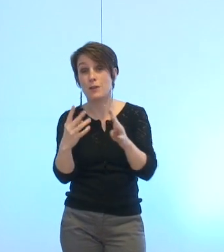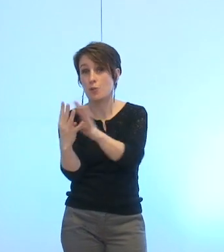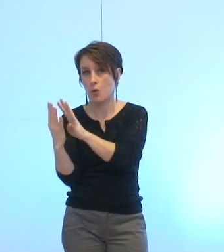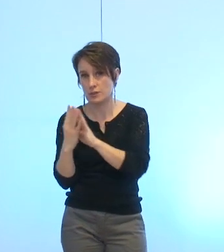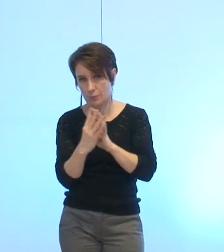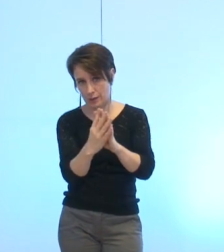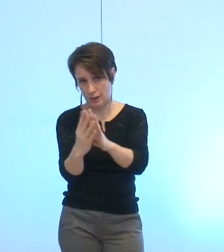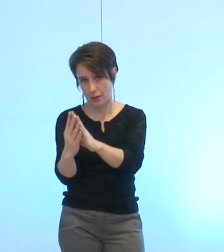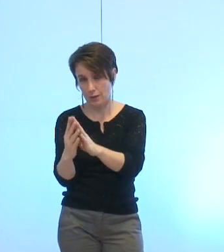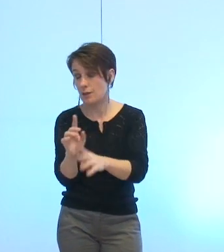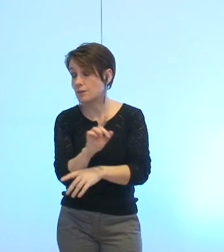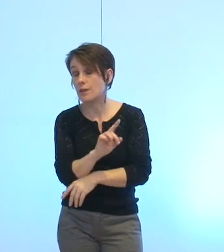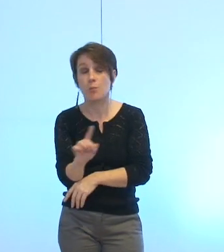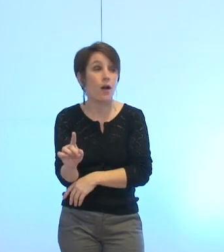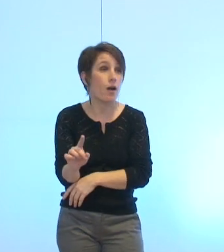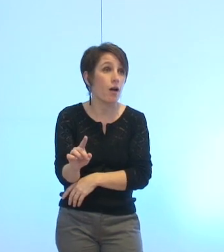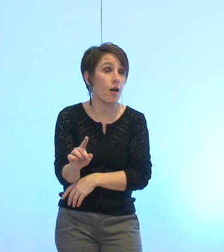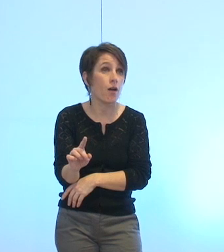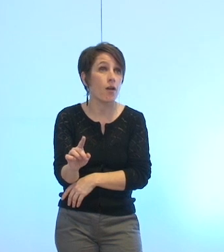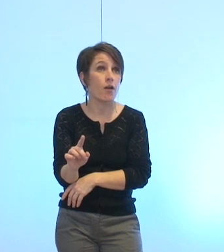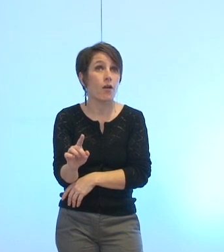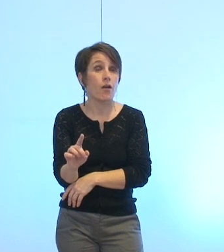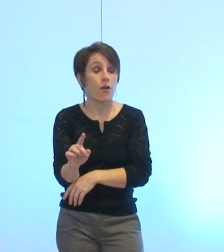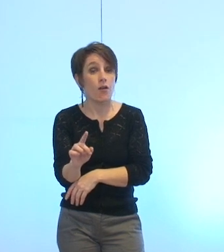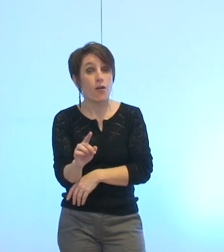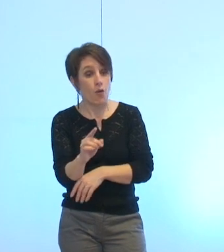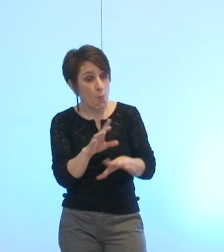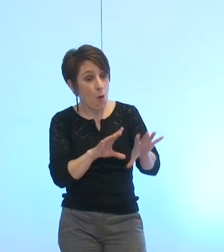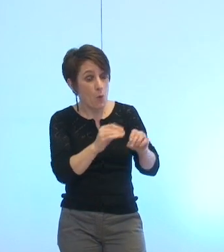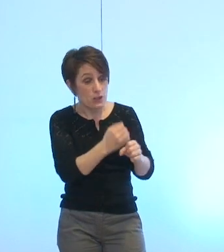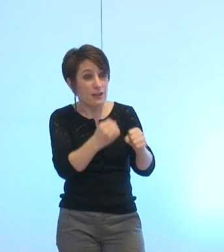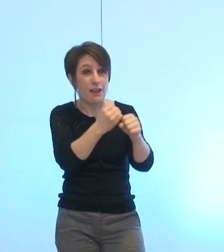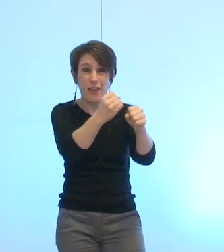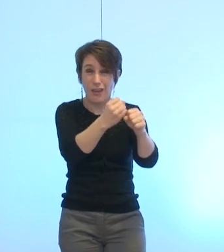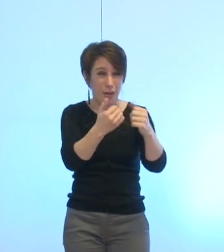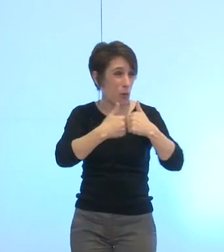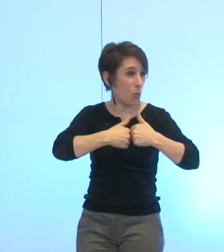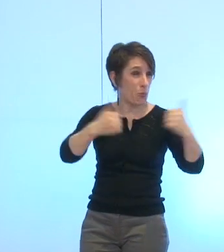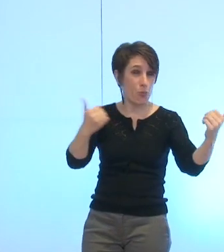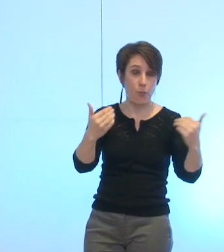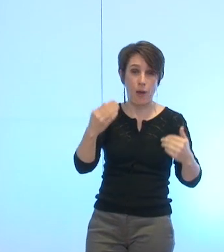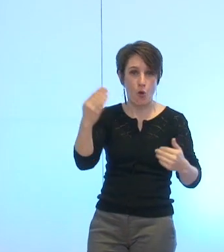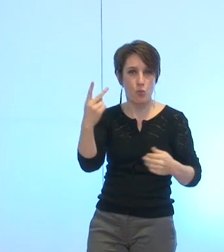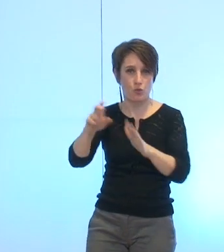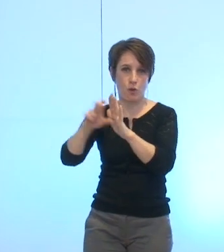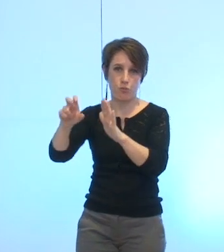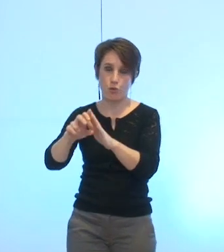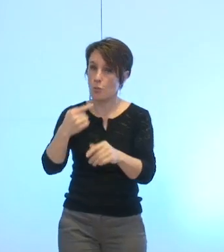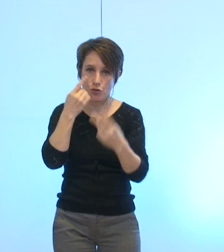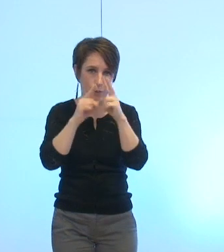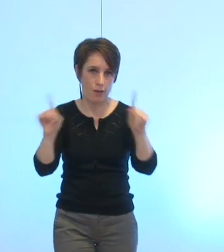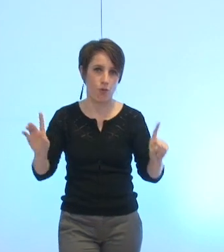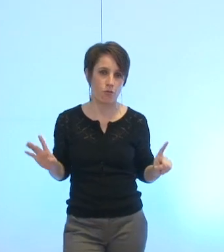et n'était en aucun cas déconnecté des besoins des grenaublois je voudrais insister aussi sur